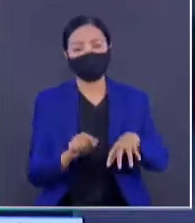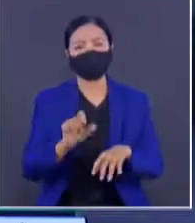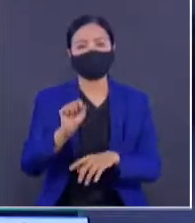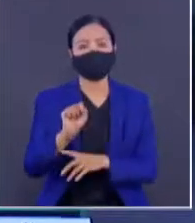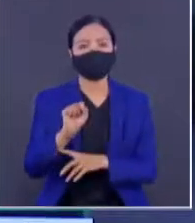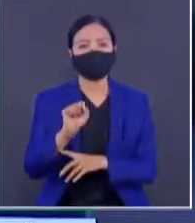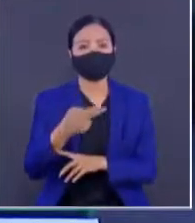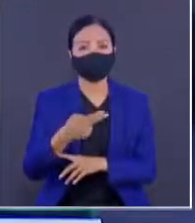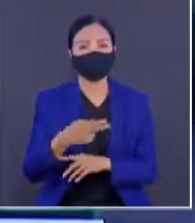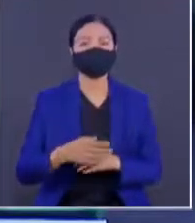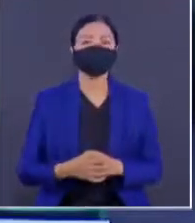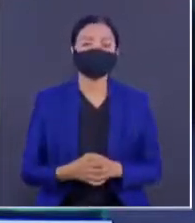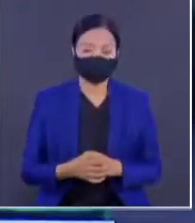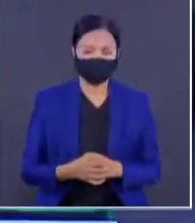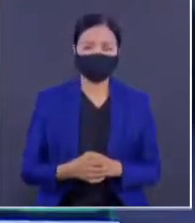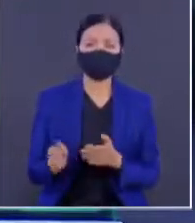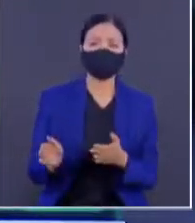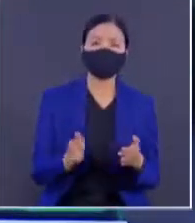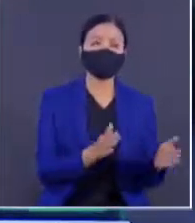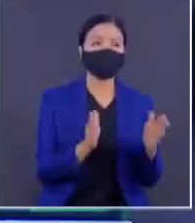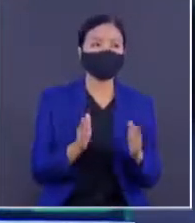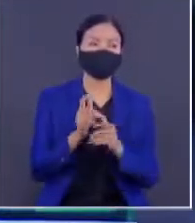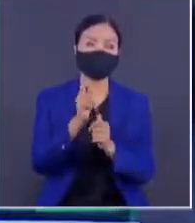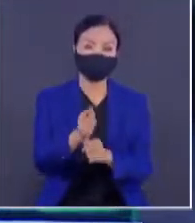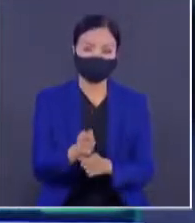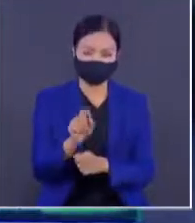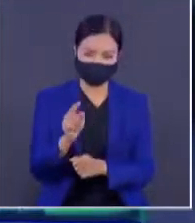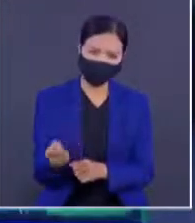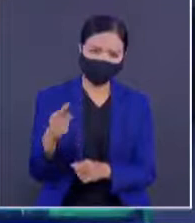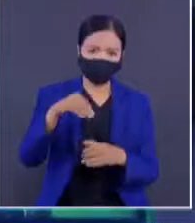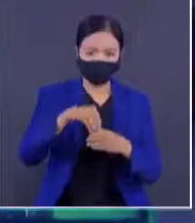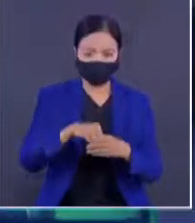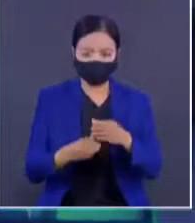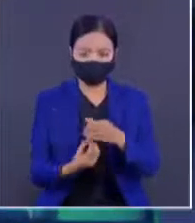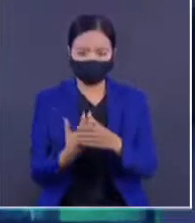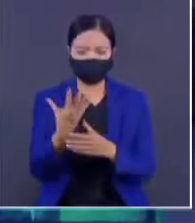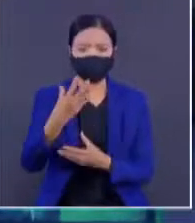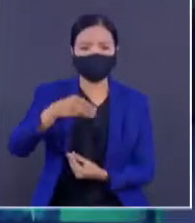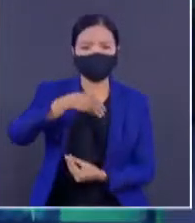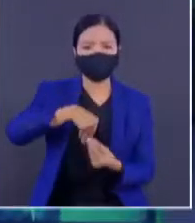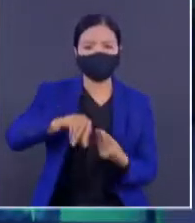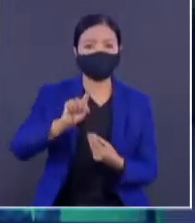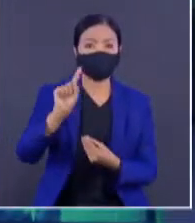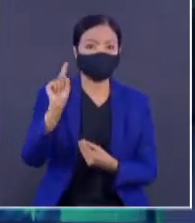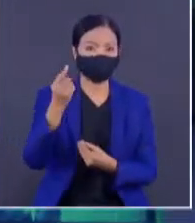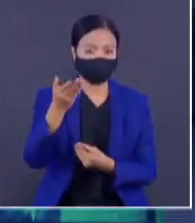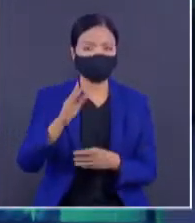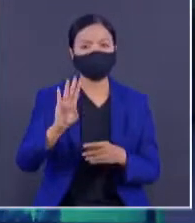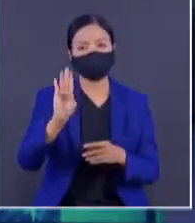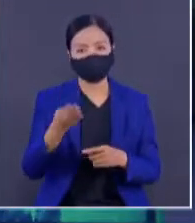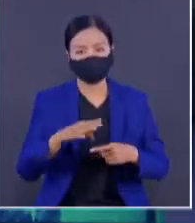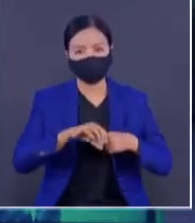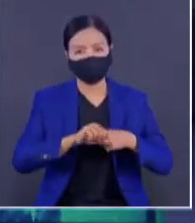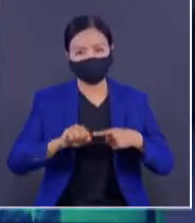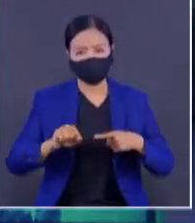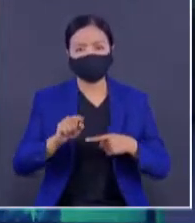มาดูเรื่องอีกด้านหนึ่งครับเกษตรกรเนี่ยน่าจะต้องหันมาปลูกแบบนี้แล้วเพราะว่าจะเป็นพืชเศรษฐกิจตัวต่อไปใบกระท่อมครับคุณผู้ชมครับ